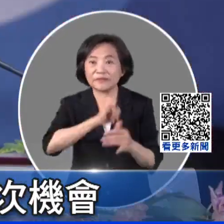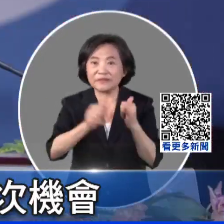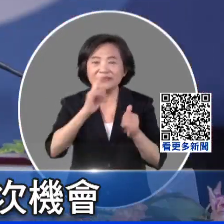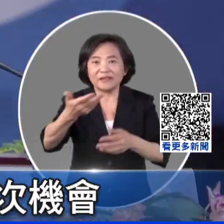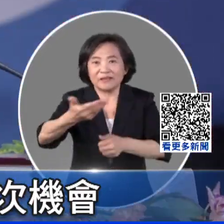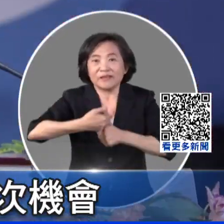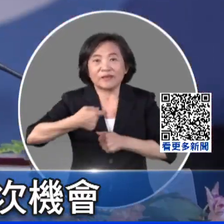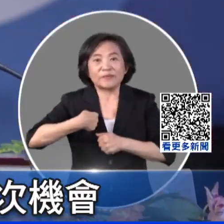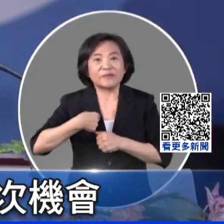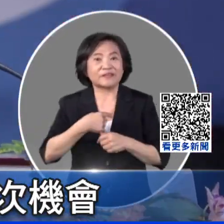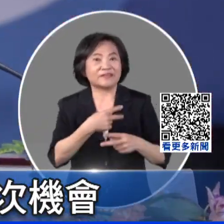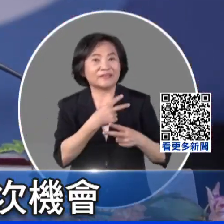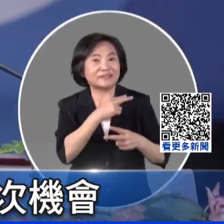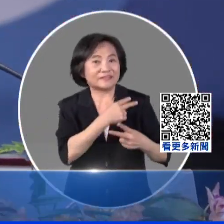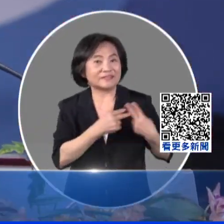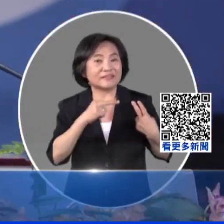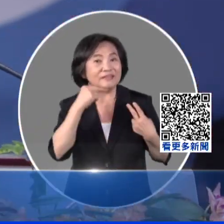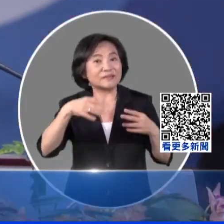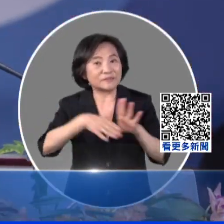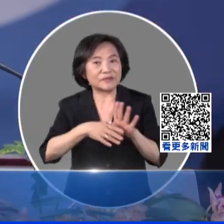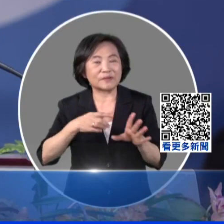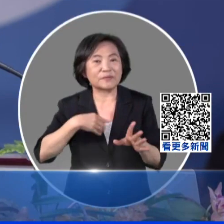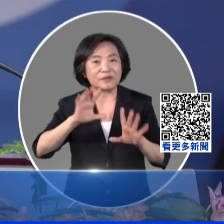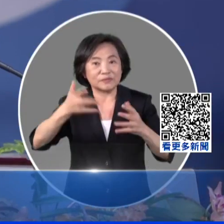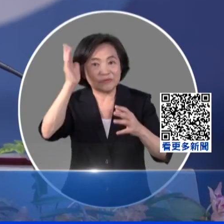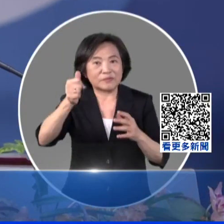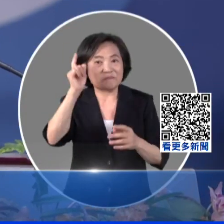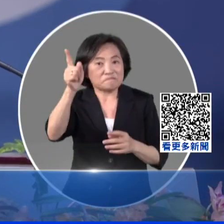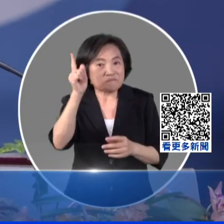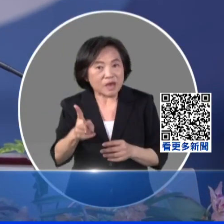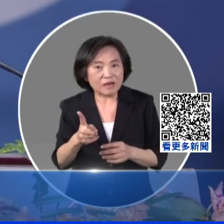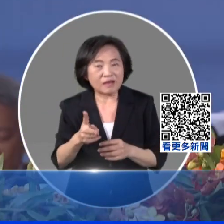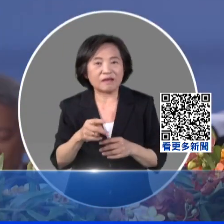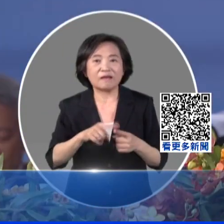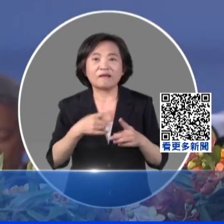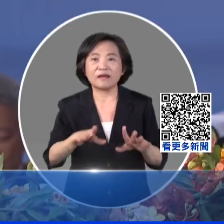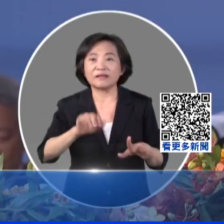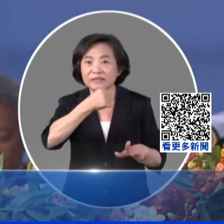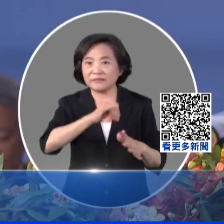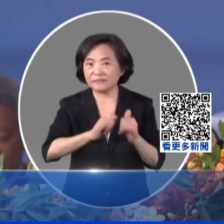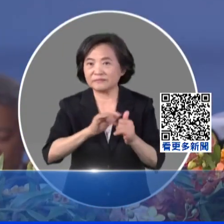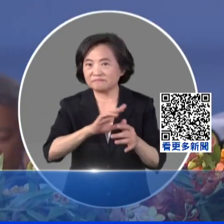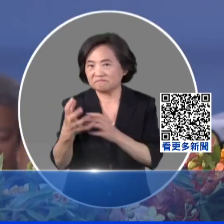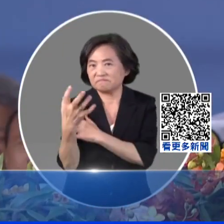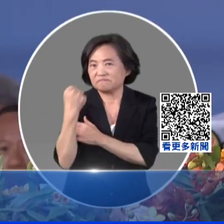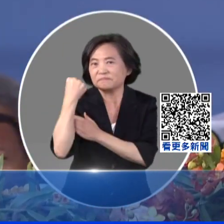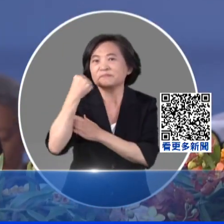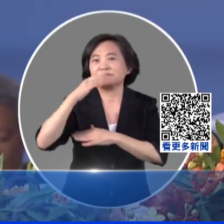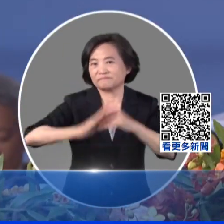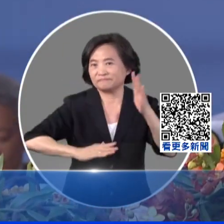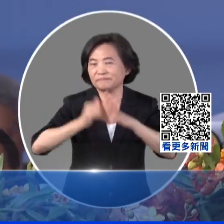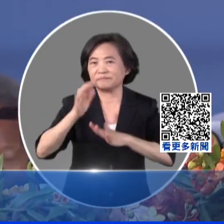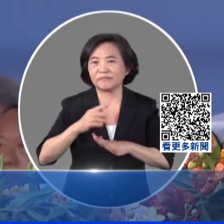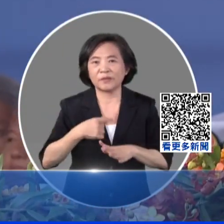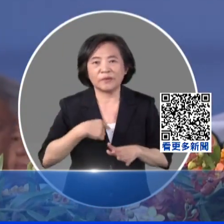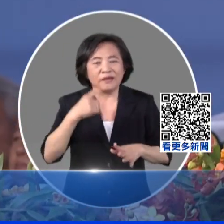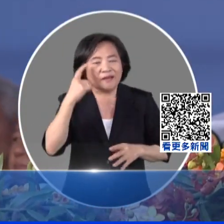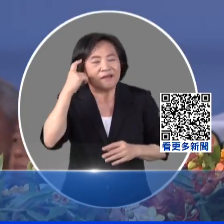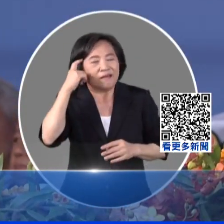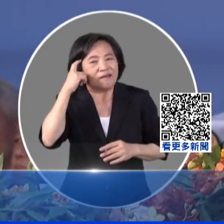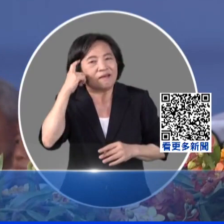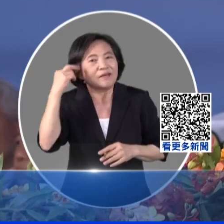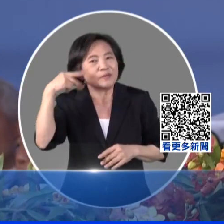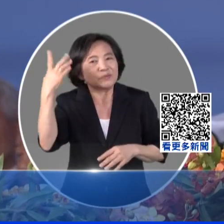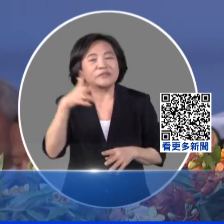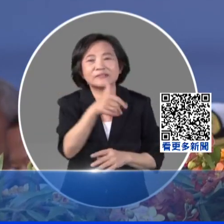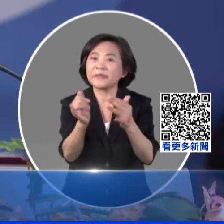英文两次机会担任中华民国总统，和台湾人一起打拼，我心中充满